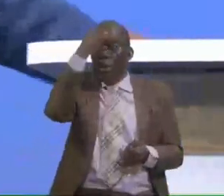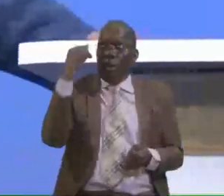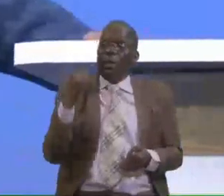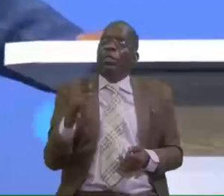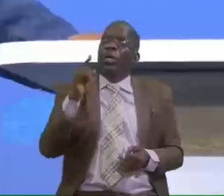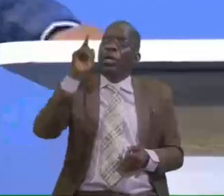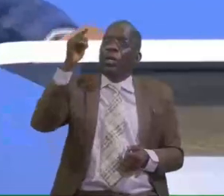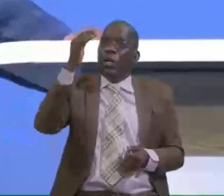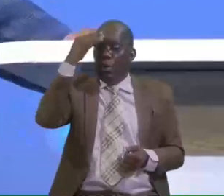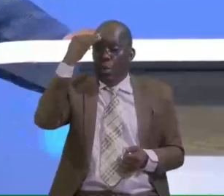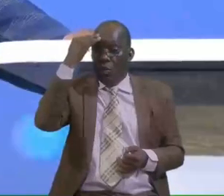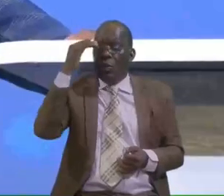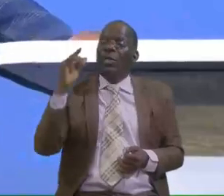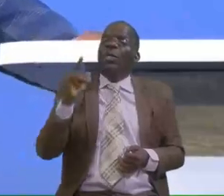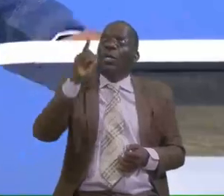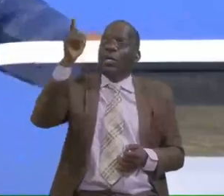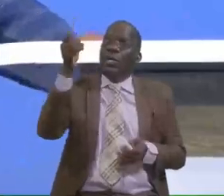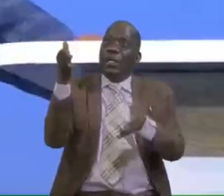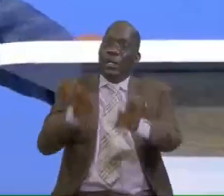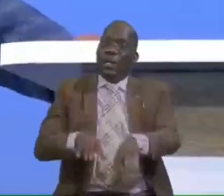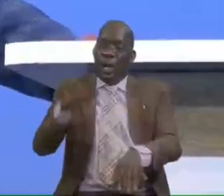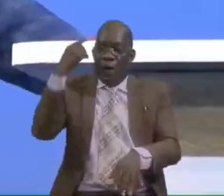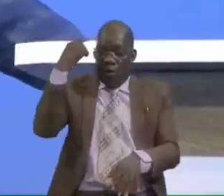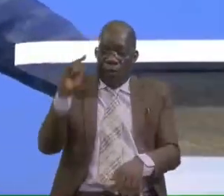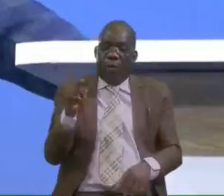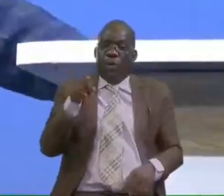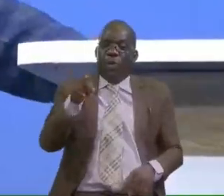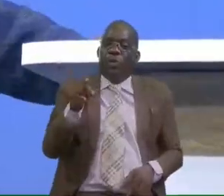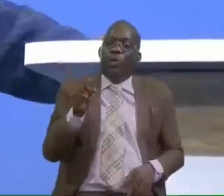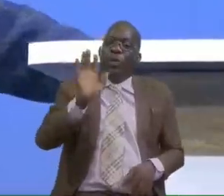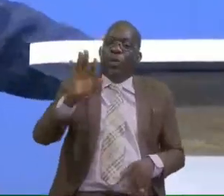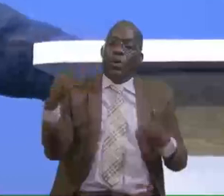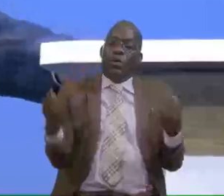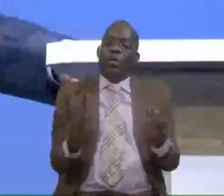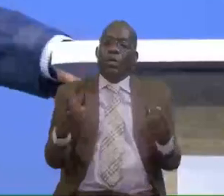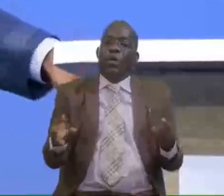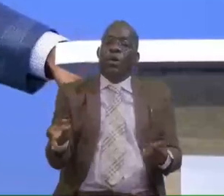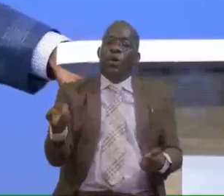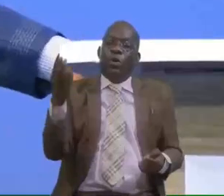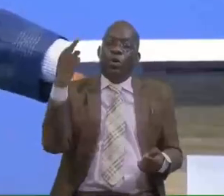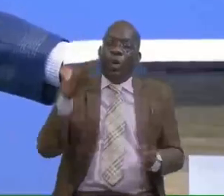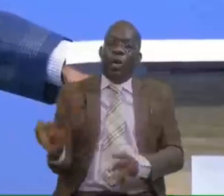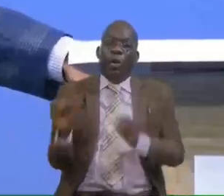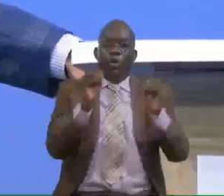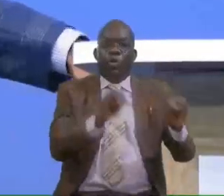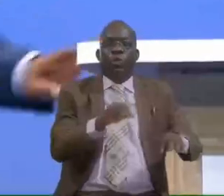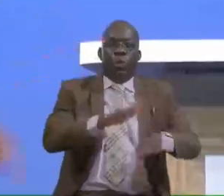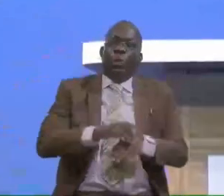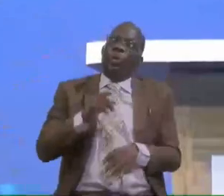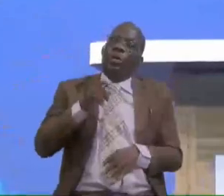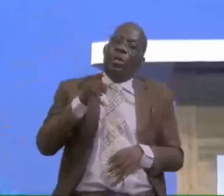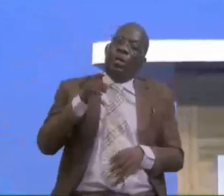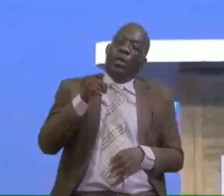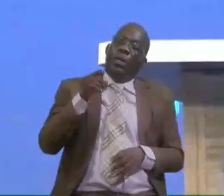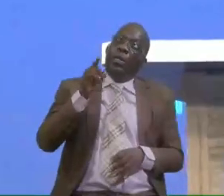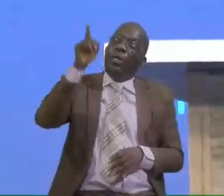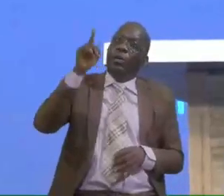Parce qu'il sait qu'il est mort pour toi. Tes péchés ont été portés sur lui. Voilà pourquoi